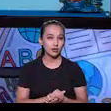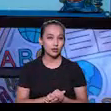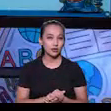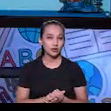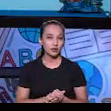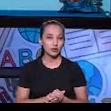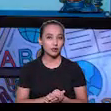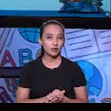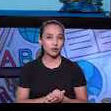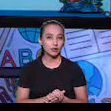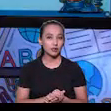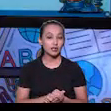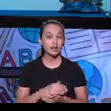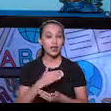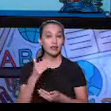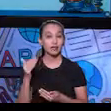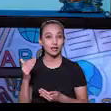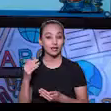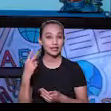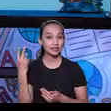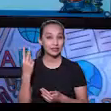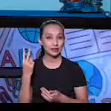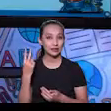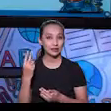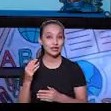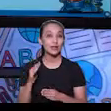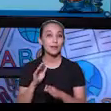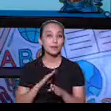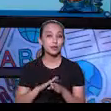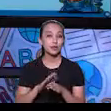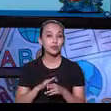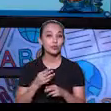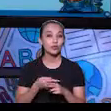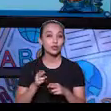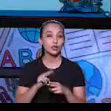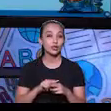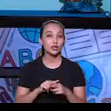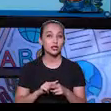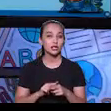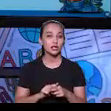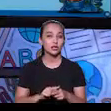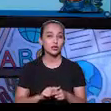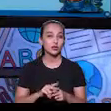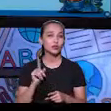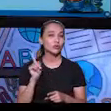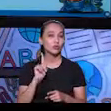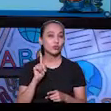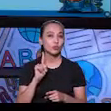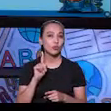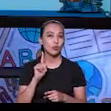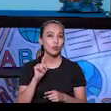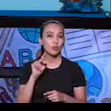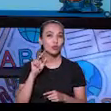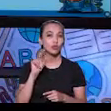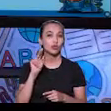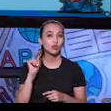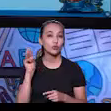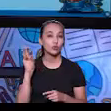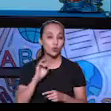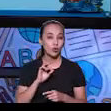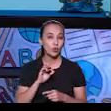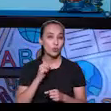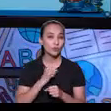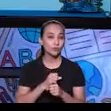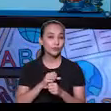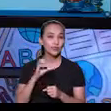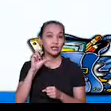Это действие совершили они во множественном числе, и мы задаем вопрос, что сделали они?